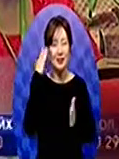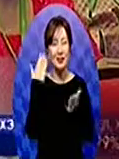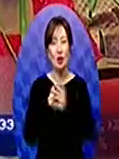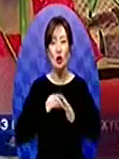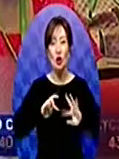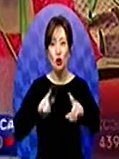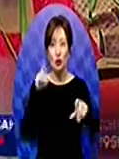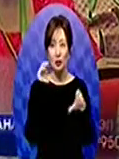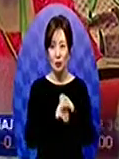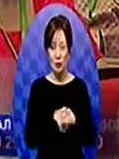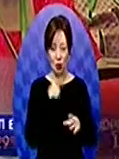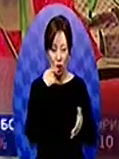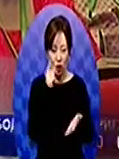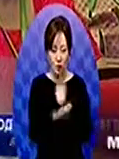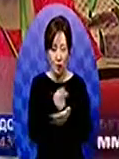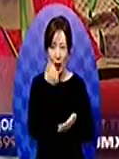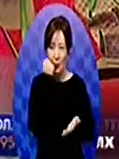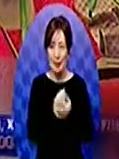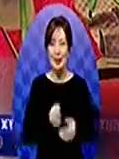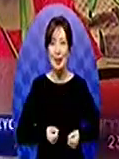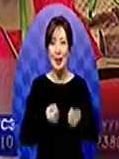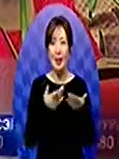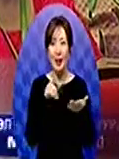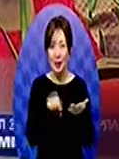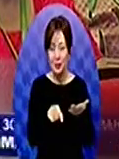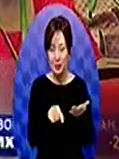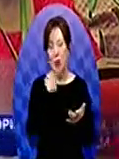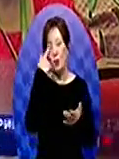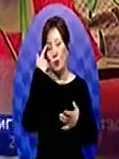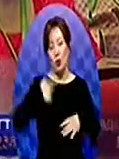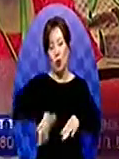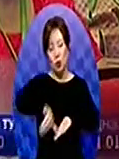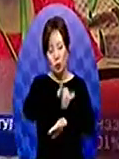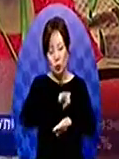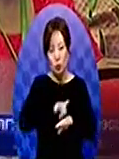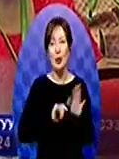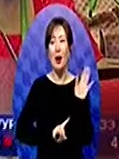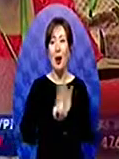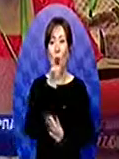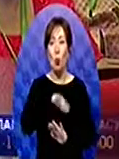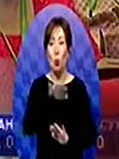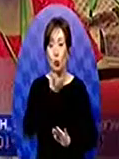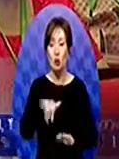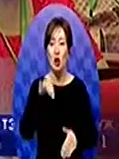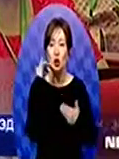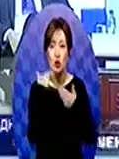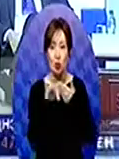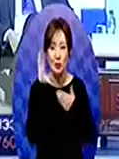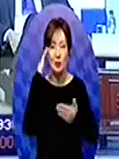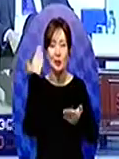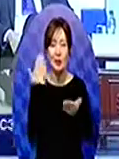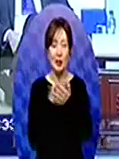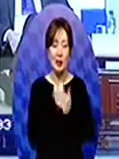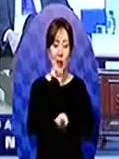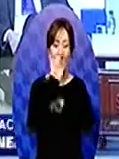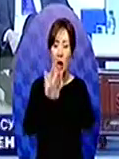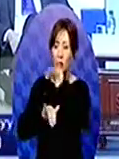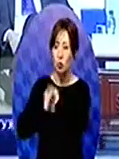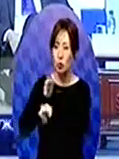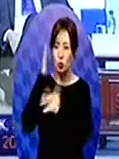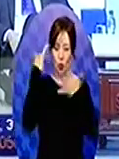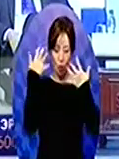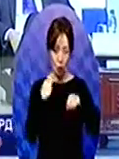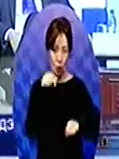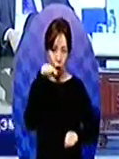батлан гаргаснаар Монгол Улсад анх удаага зөвлөлдөх санал асуулга зохион байгуулж буй түүхэн үйл